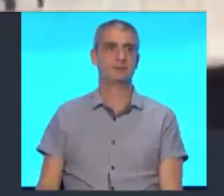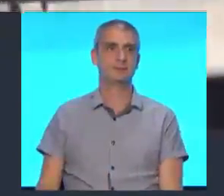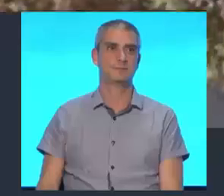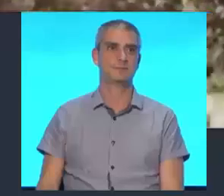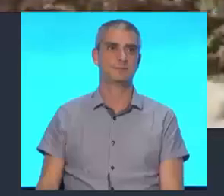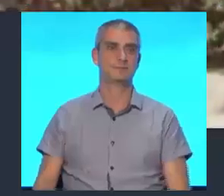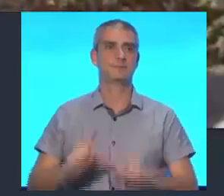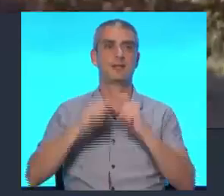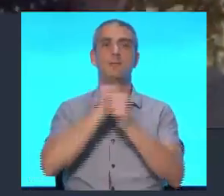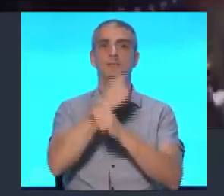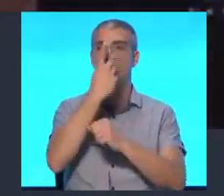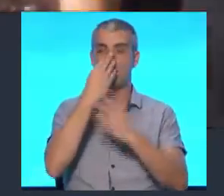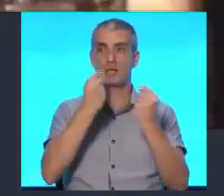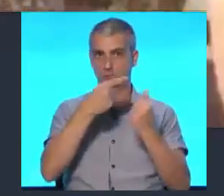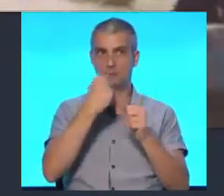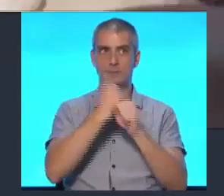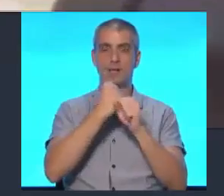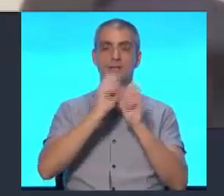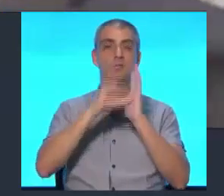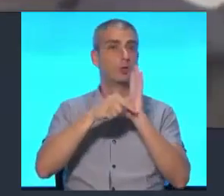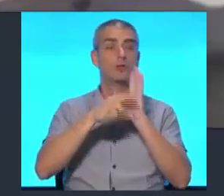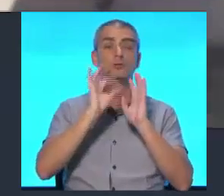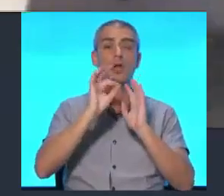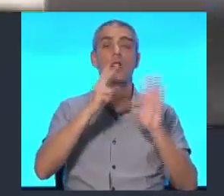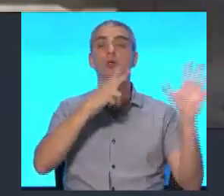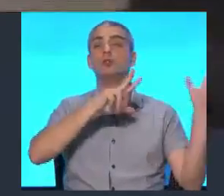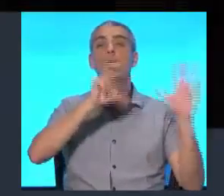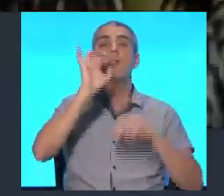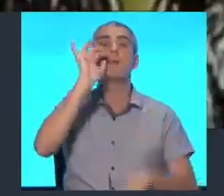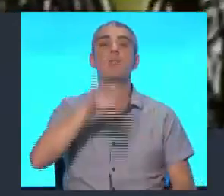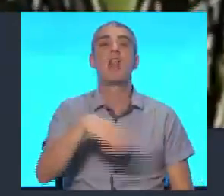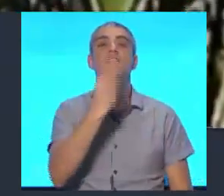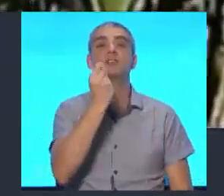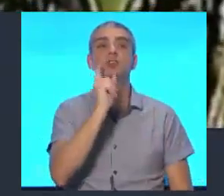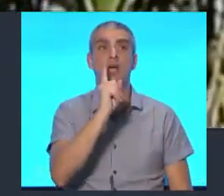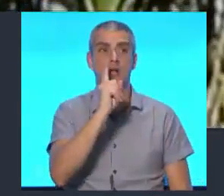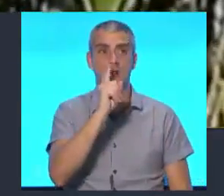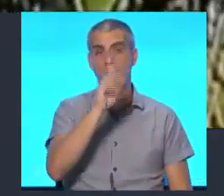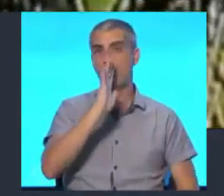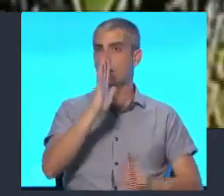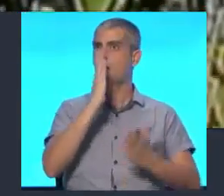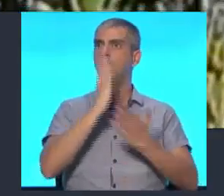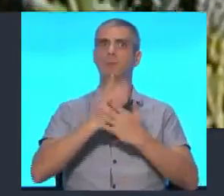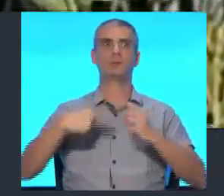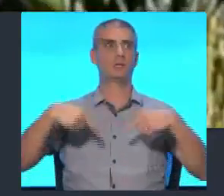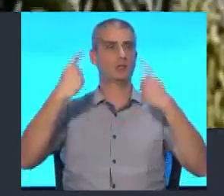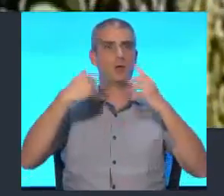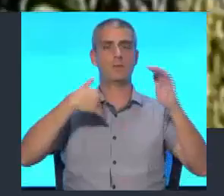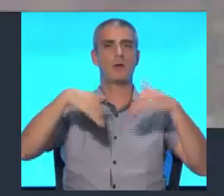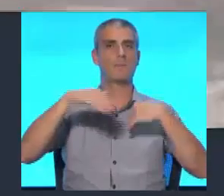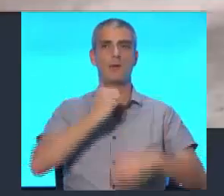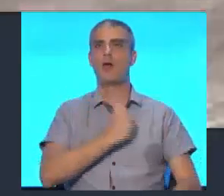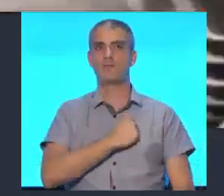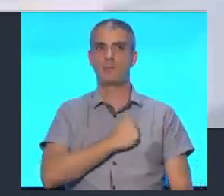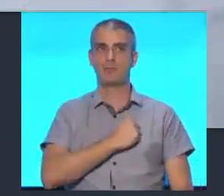מעצרו של אחד החשודים בביצוע שוד של לא פחות מ-800,000 שקלים, כך לאור יום ברחוב בבני ברק.